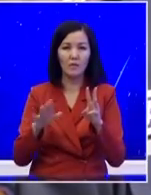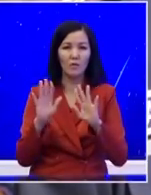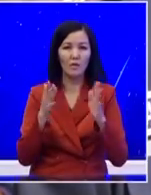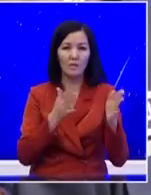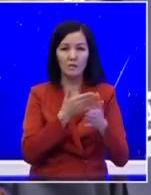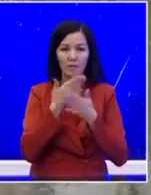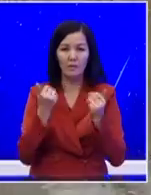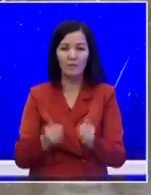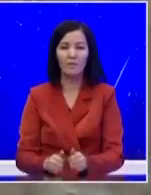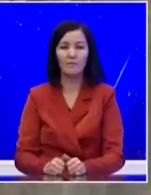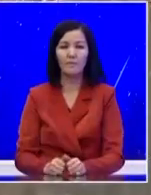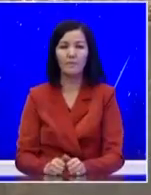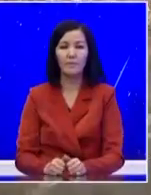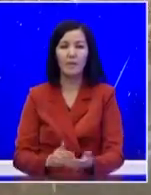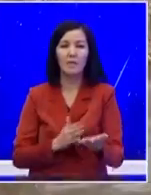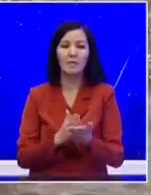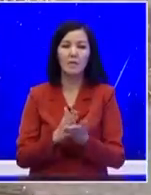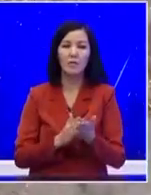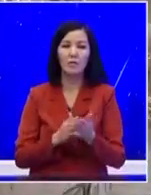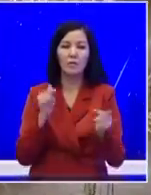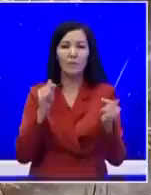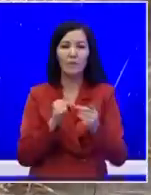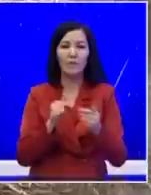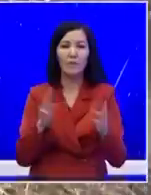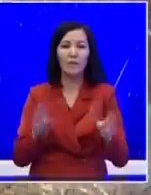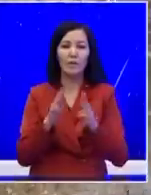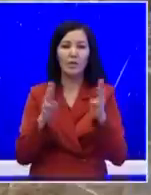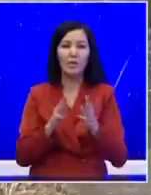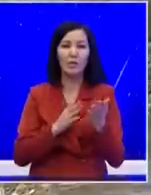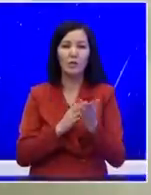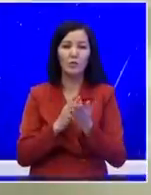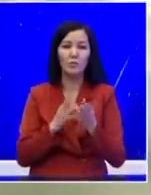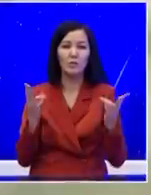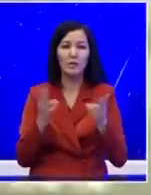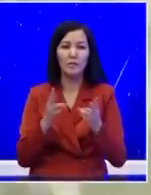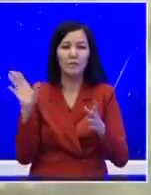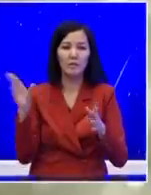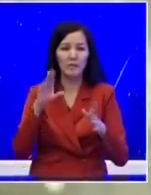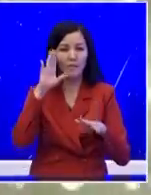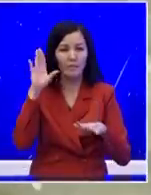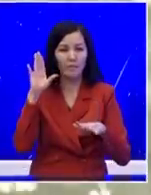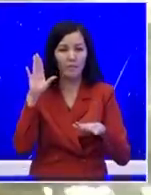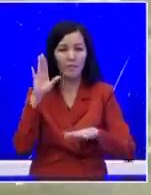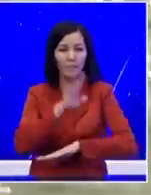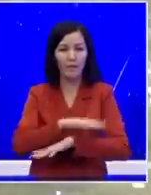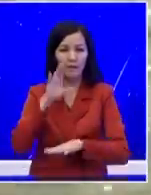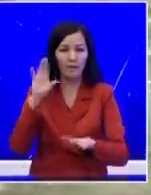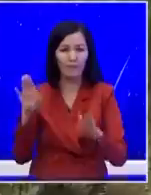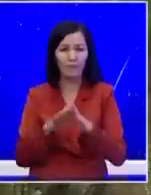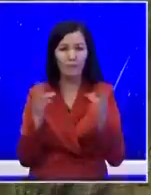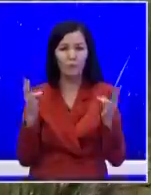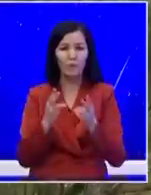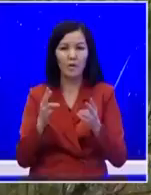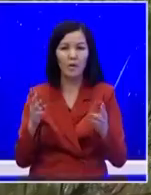не выявлено. Сотрудники противопожарной службы в очередной раз напоминают необходимость соблюдать все правила безопасности, а в случае возникновения